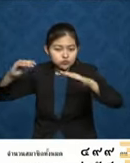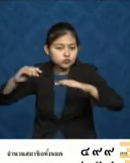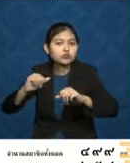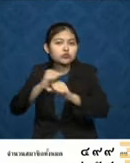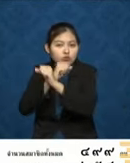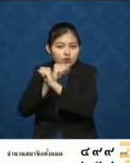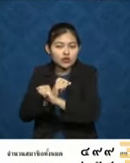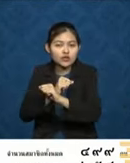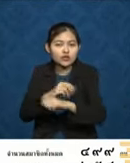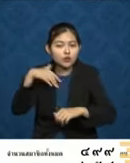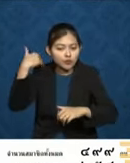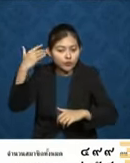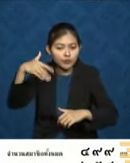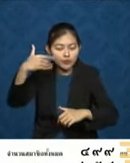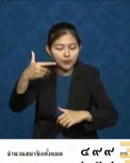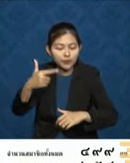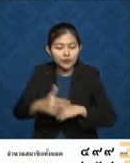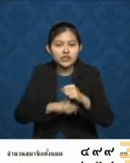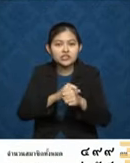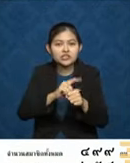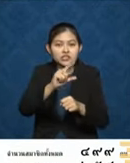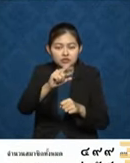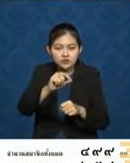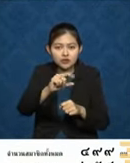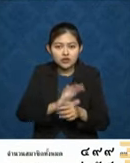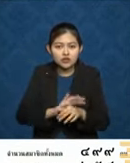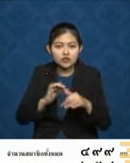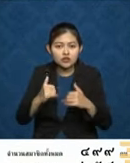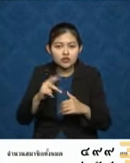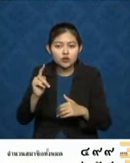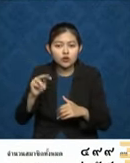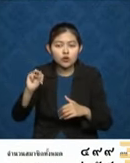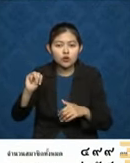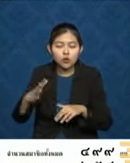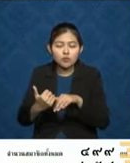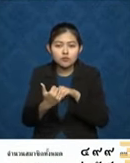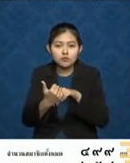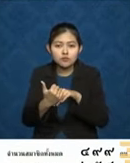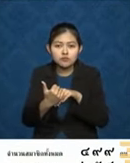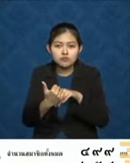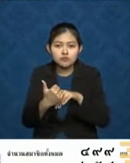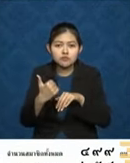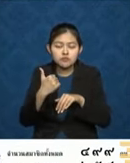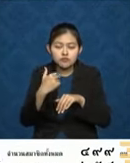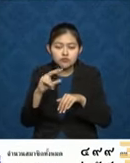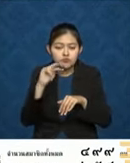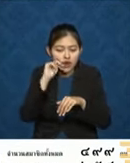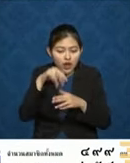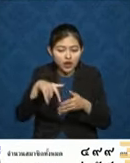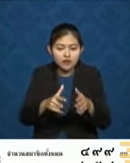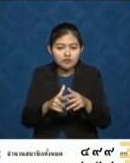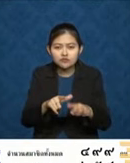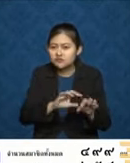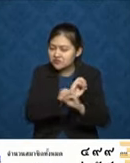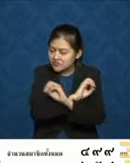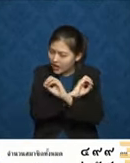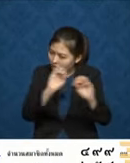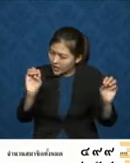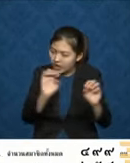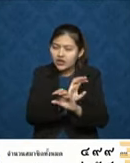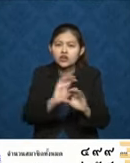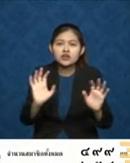ปีครับปรากฏว่าโครงการพระราดำรินี้กรมชลประทานไม่เคยขุดลอกแม่น้ำปากประนังเลยเพราะนั้นสิ่งที่จำเป็นวันนี้ที่ต้อง